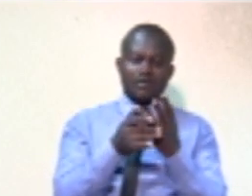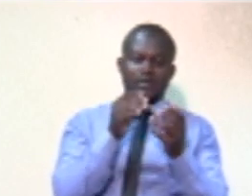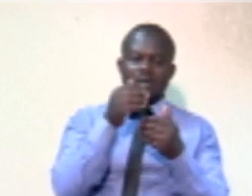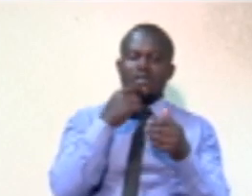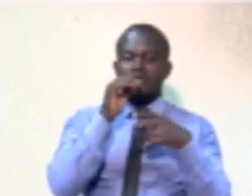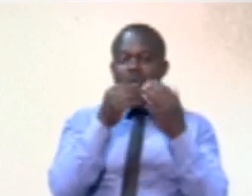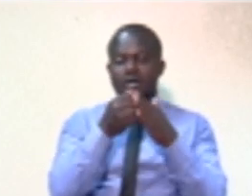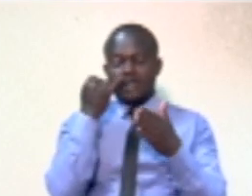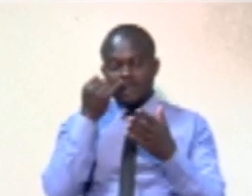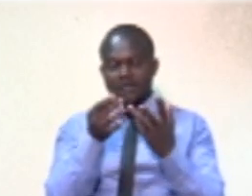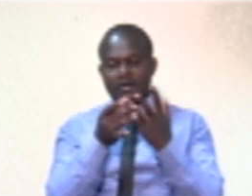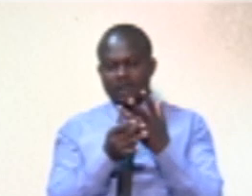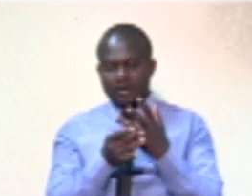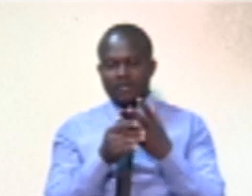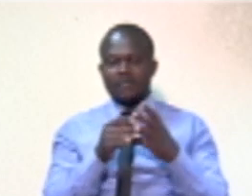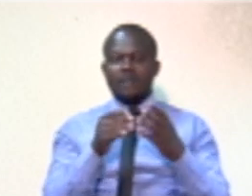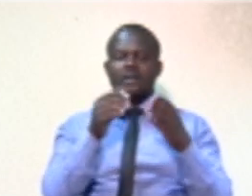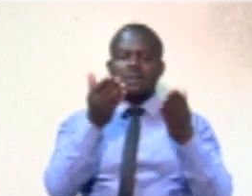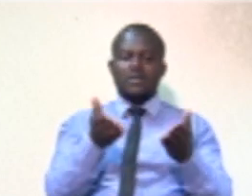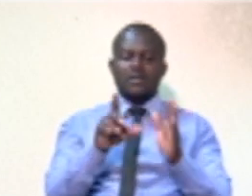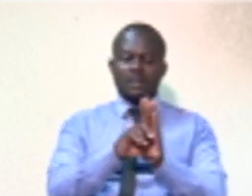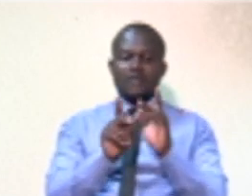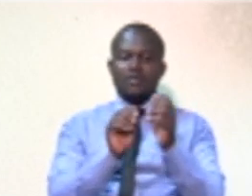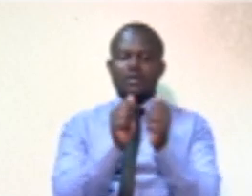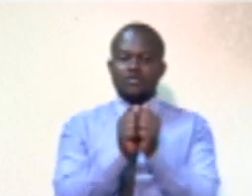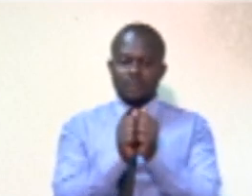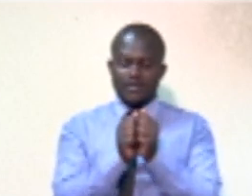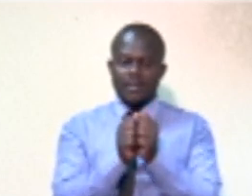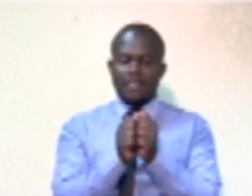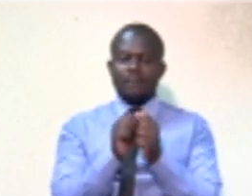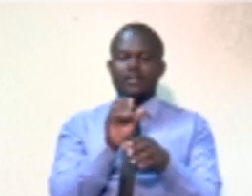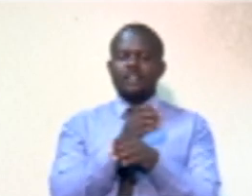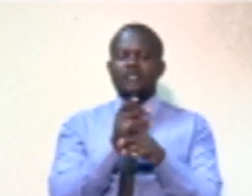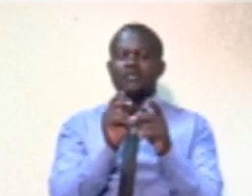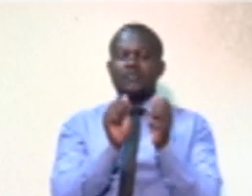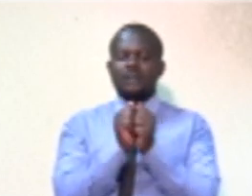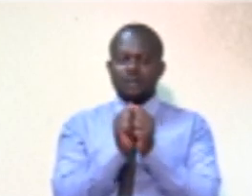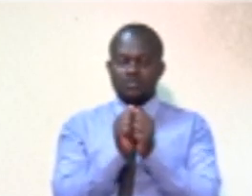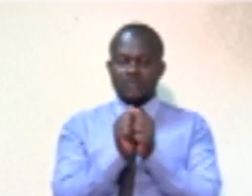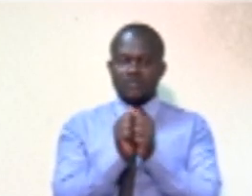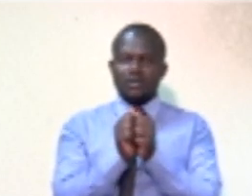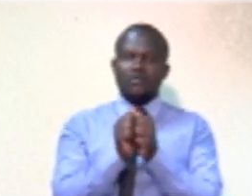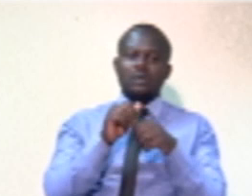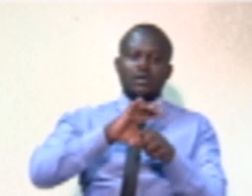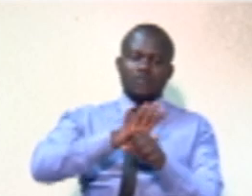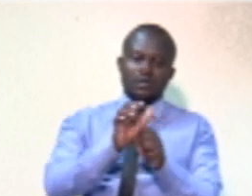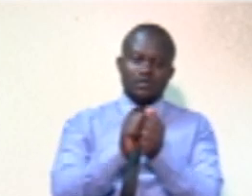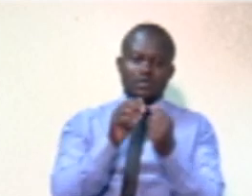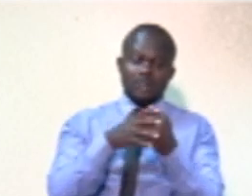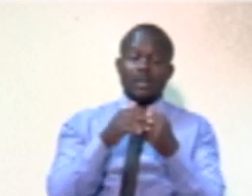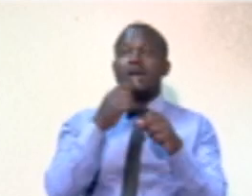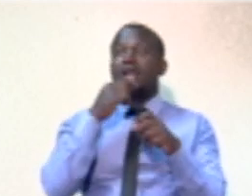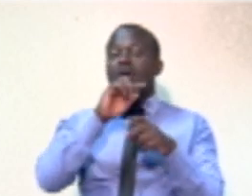ko bavuze ko gusezerana imbere y'amategeko ari abantu 10 mu nsengero akaba ari abantu 10 nabo bipimije COVID utari ko hari